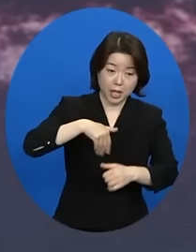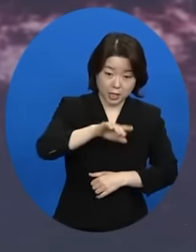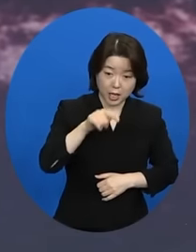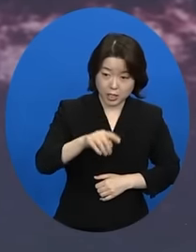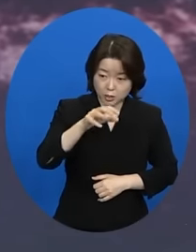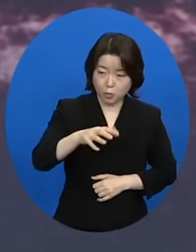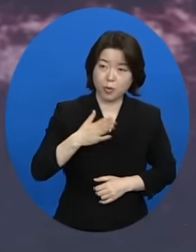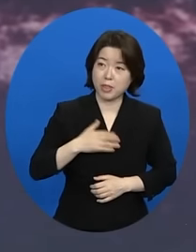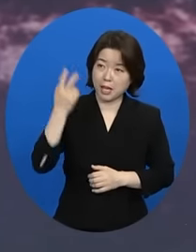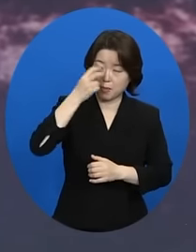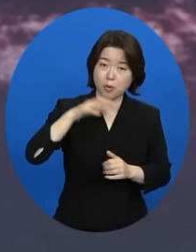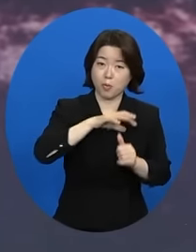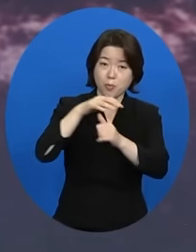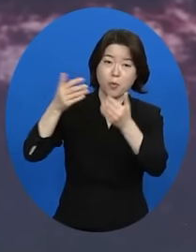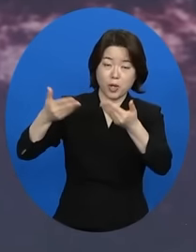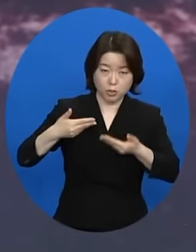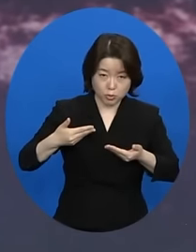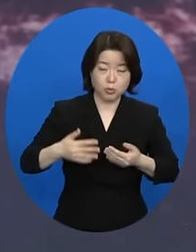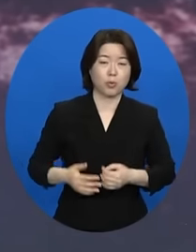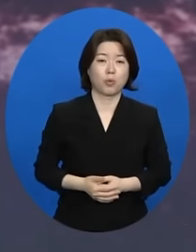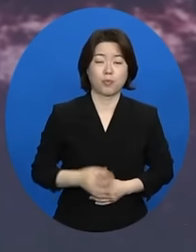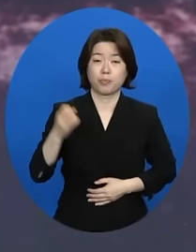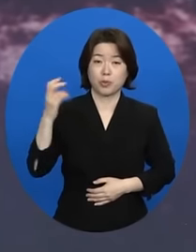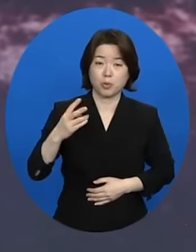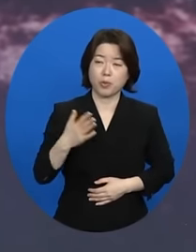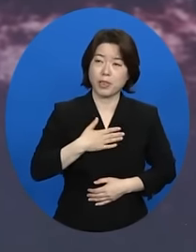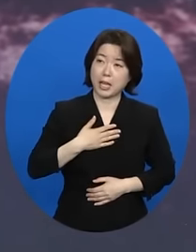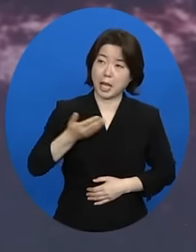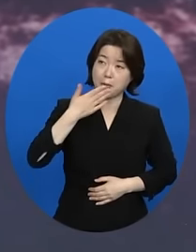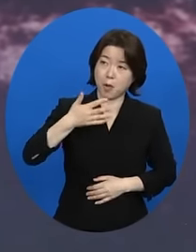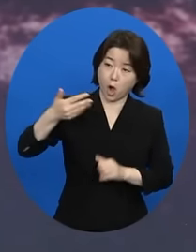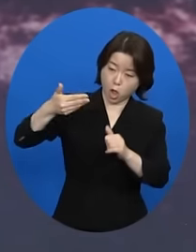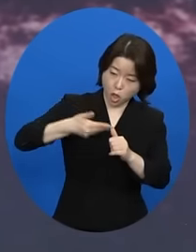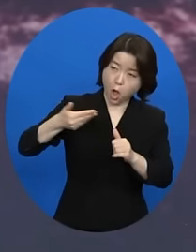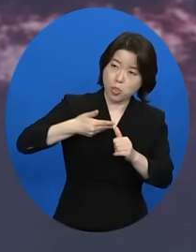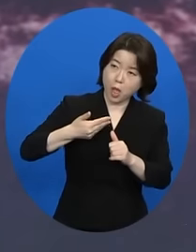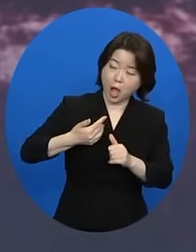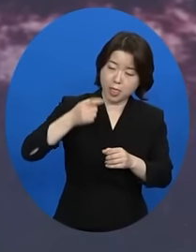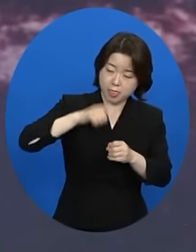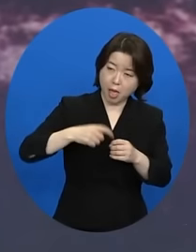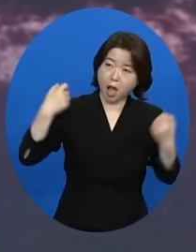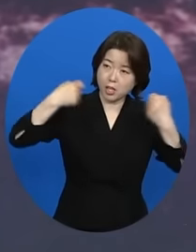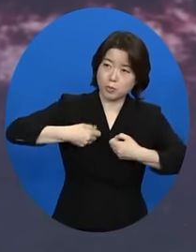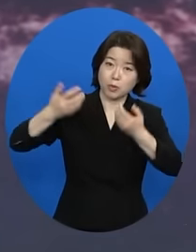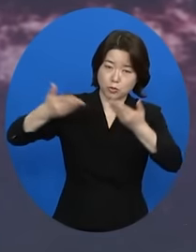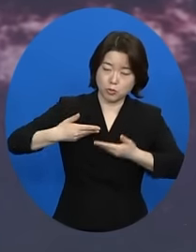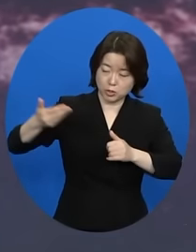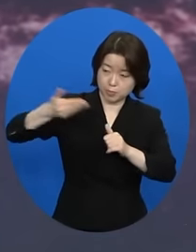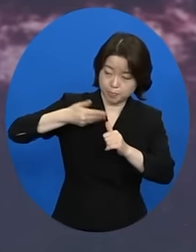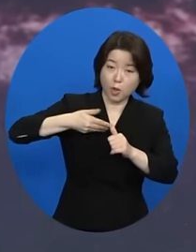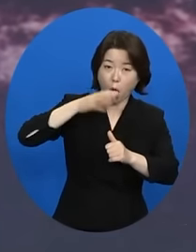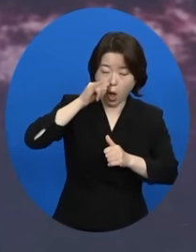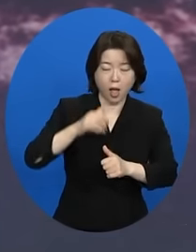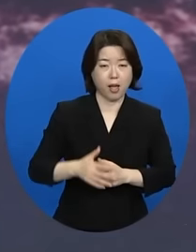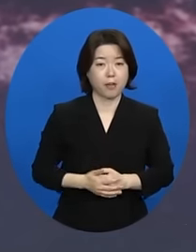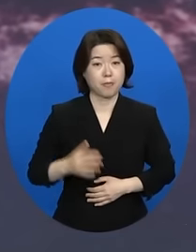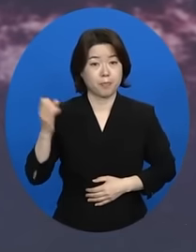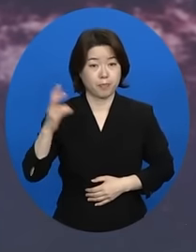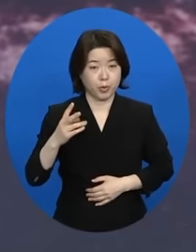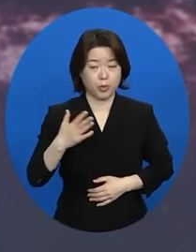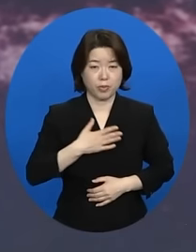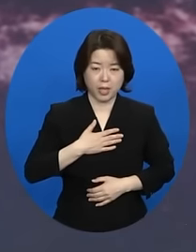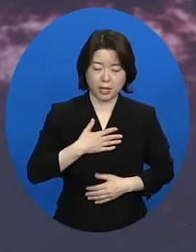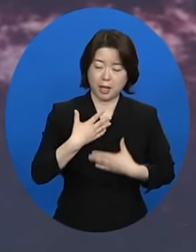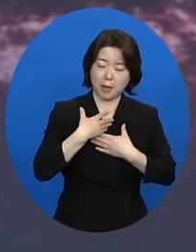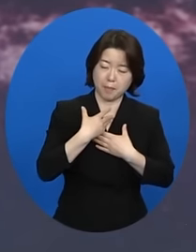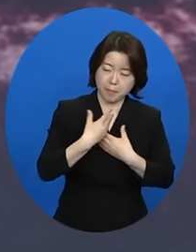자를 지켜주시고 보호하심, 그 다음에 제게 먹을 떡과 입을 옷을 주시고 공급하심, 그리고 내가